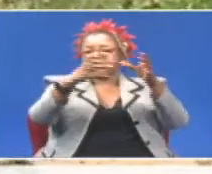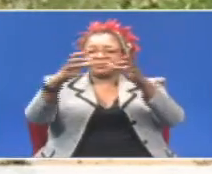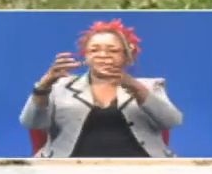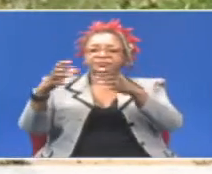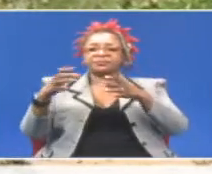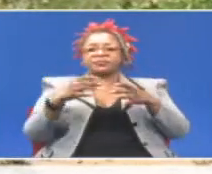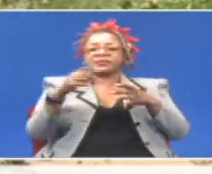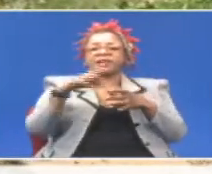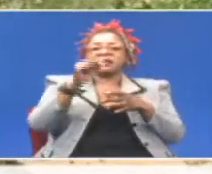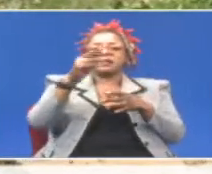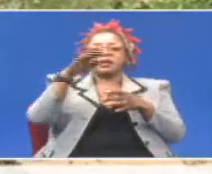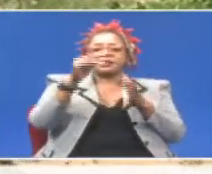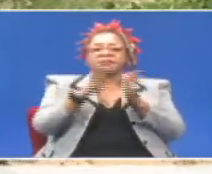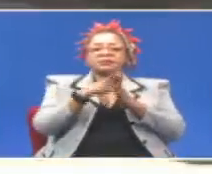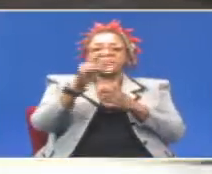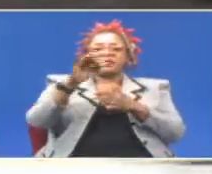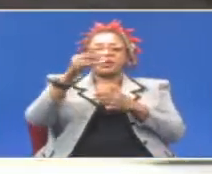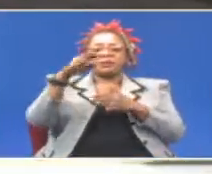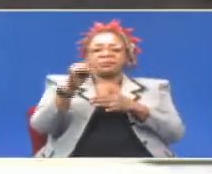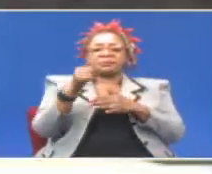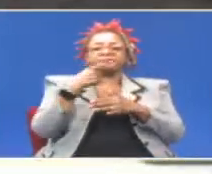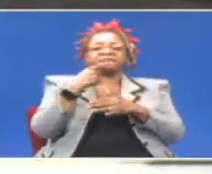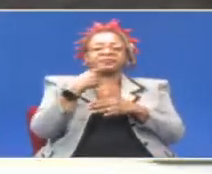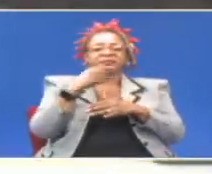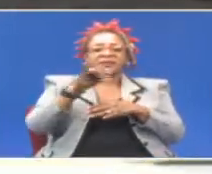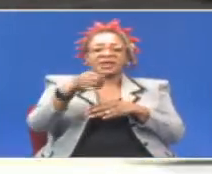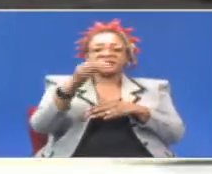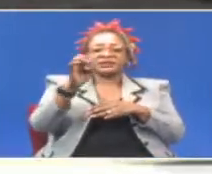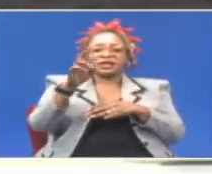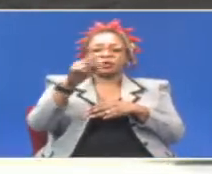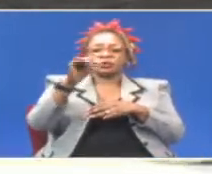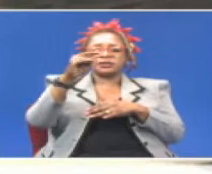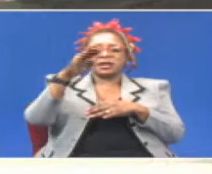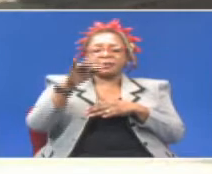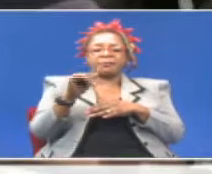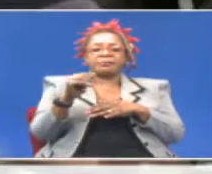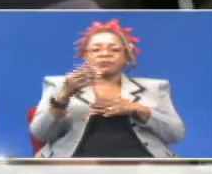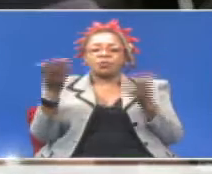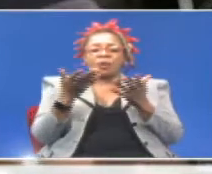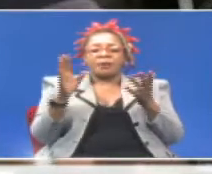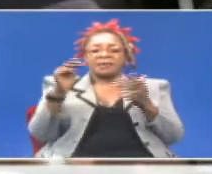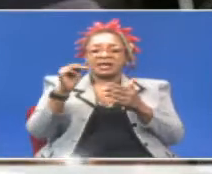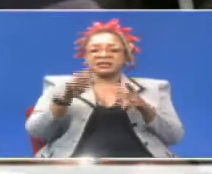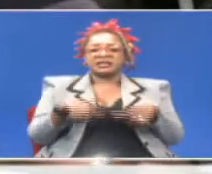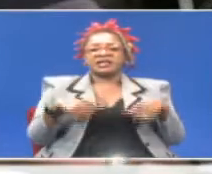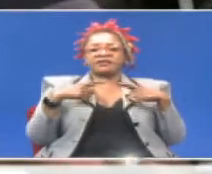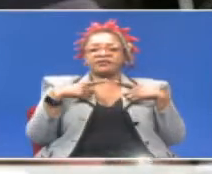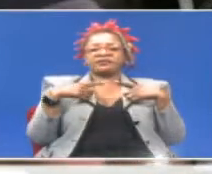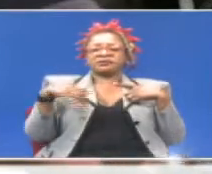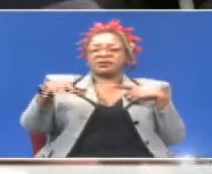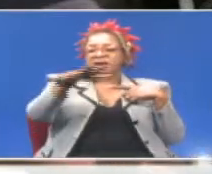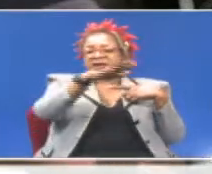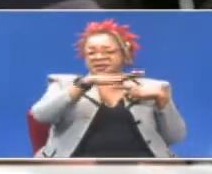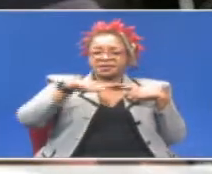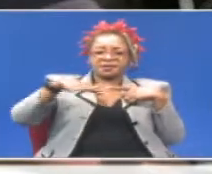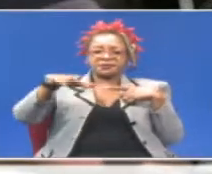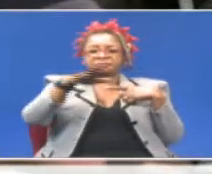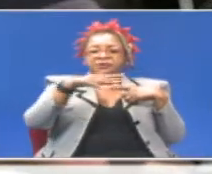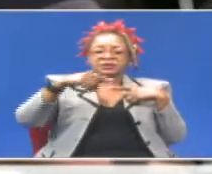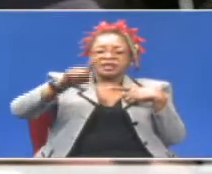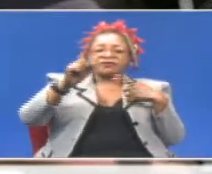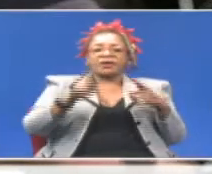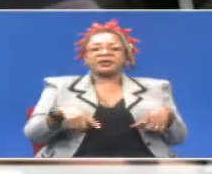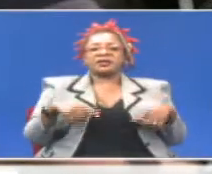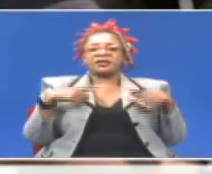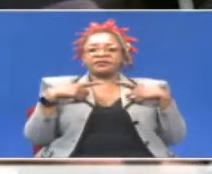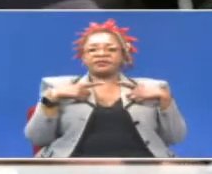Bethlehem, makao makuu yakitaja kuwa Jerusalem, ambako ndiko makazi yake Mackenzie. Hili ndio maeneo ambayo Mackenzie anaishi,